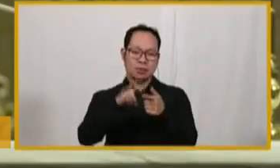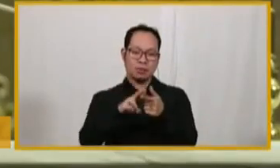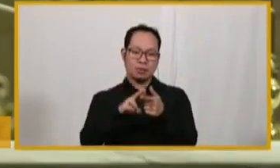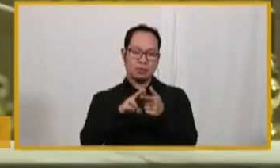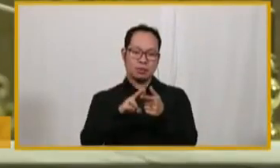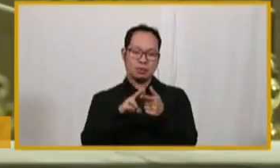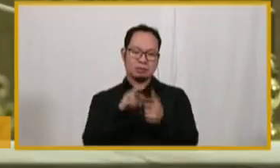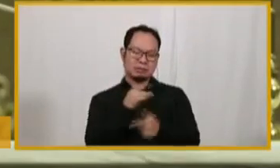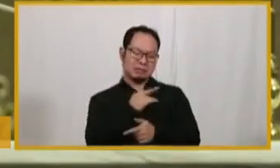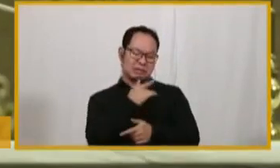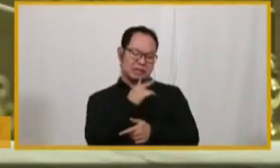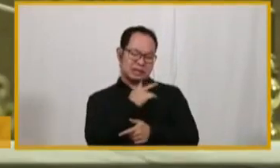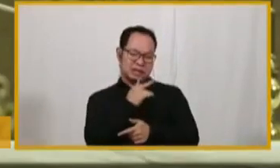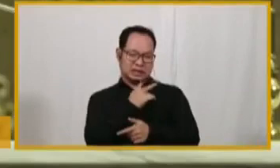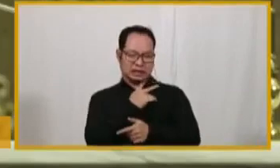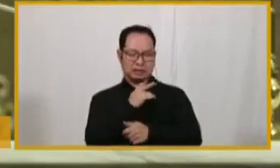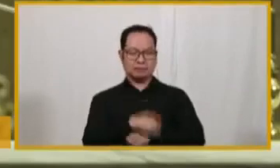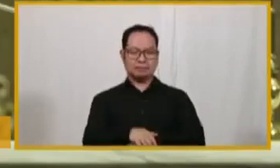na pakiramdam.